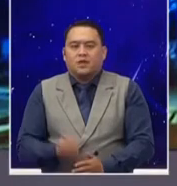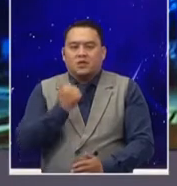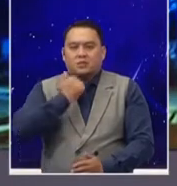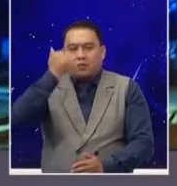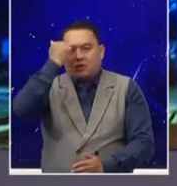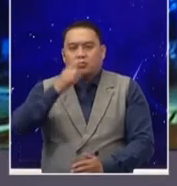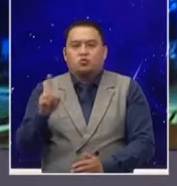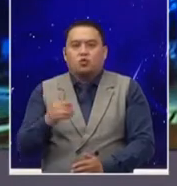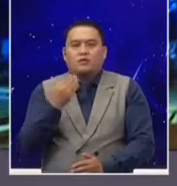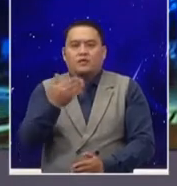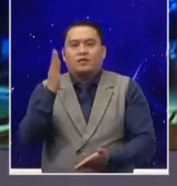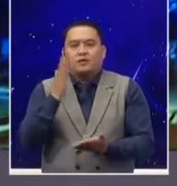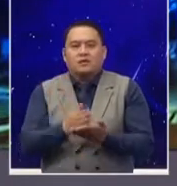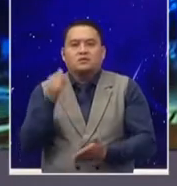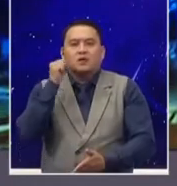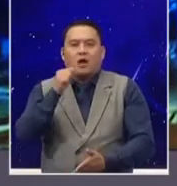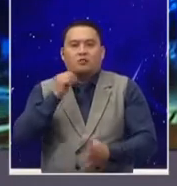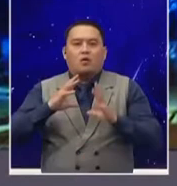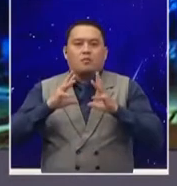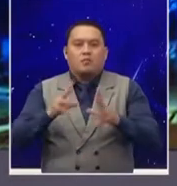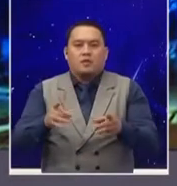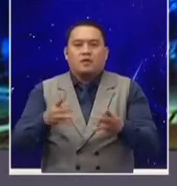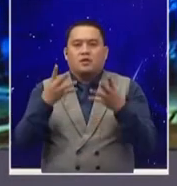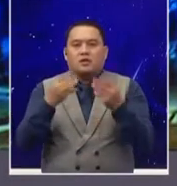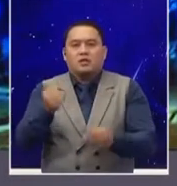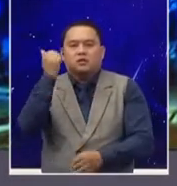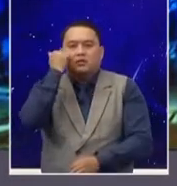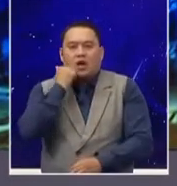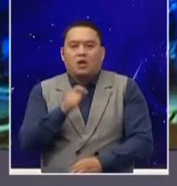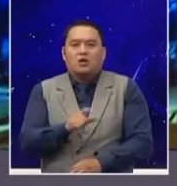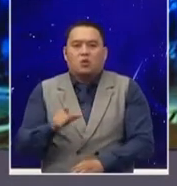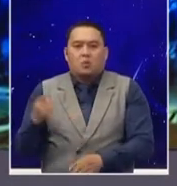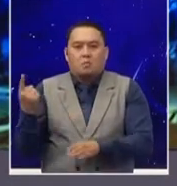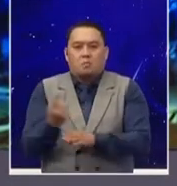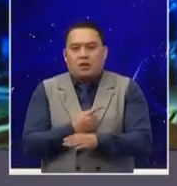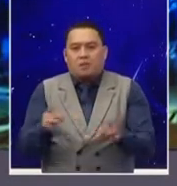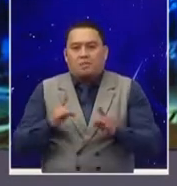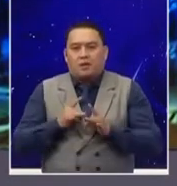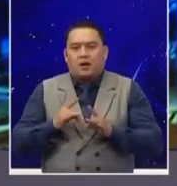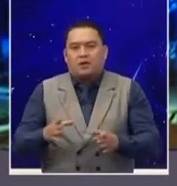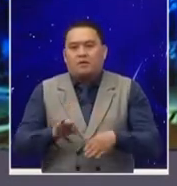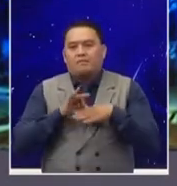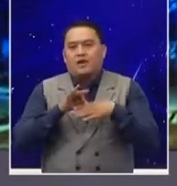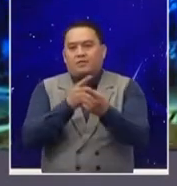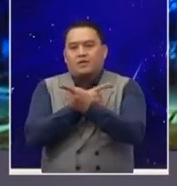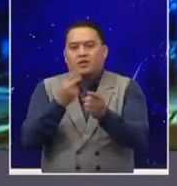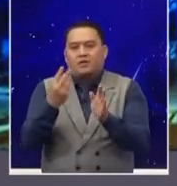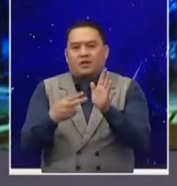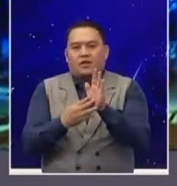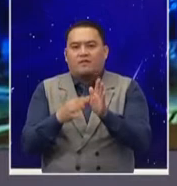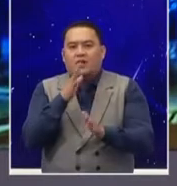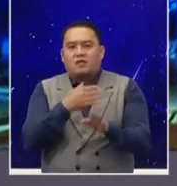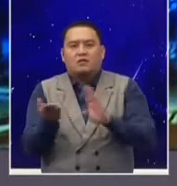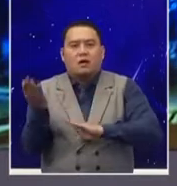Спасибо, что вы есть. Уже завтра во всем мире отметят День пожилых людей. Впервые этот праздник был провозглашен 29